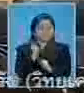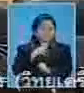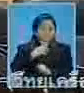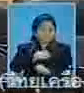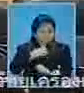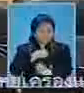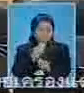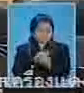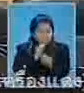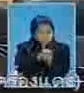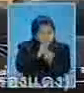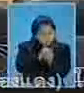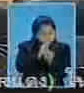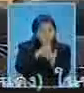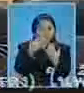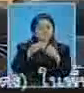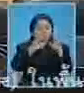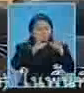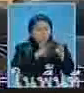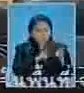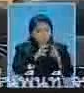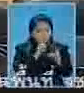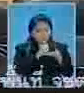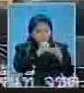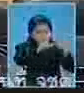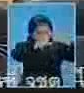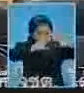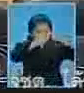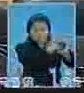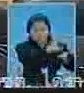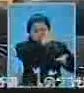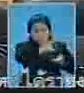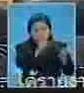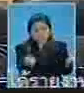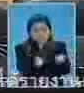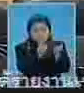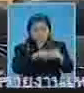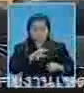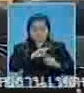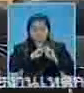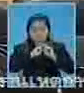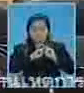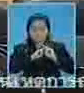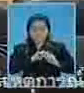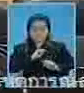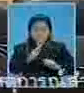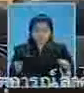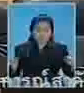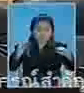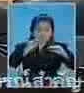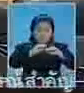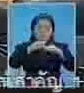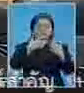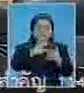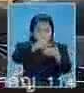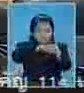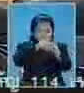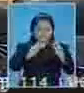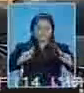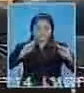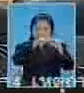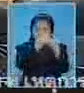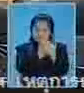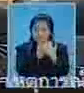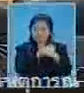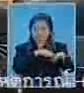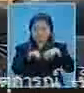เงินโดยมีรัฐบาลสมทบการออมให้กับเขาได้นี่ก็คือนโยบายของทางกระทรวงการคลังรวมไปถึงโครง